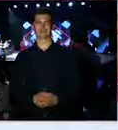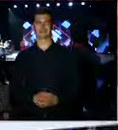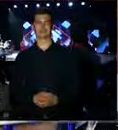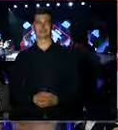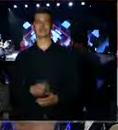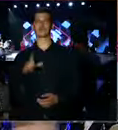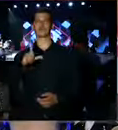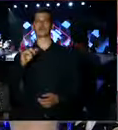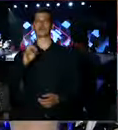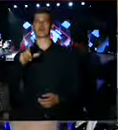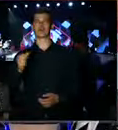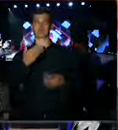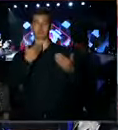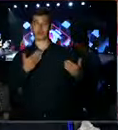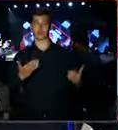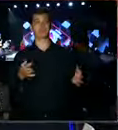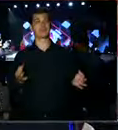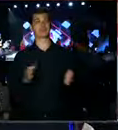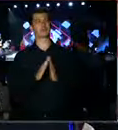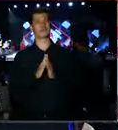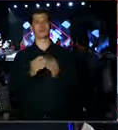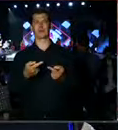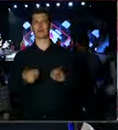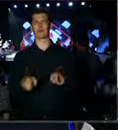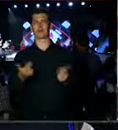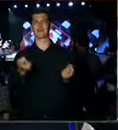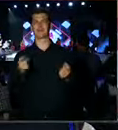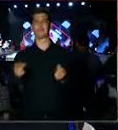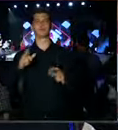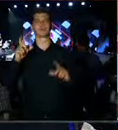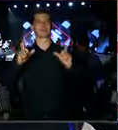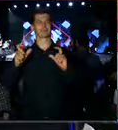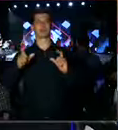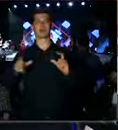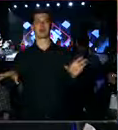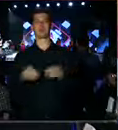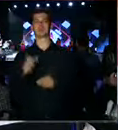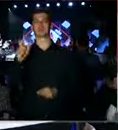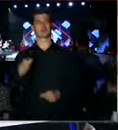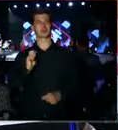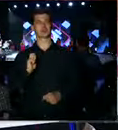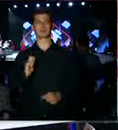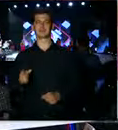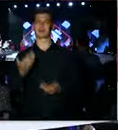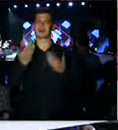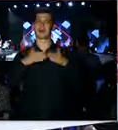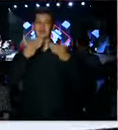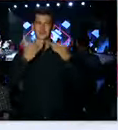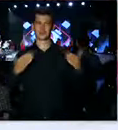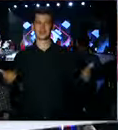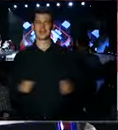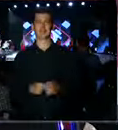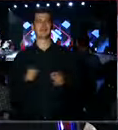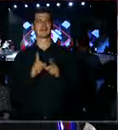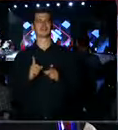Panie Elu, dziękujemy i teraz prosimy oczywiście o chwilę, tak jest, dla naszej kandydatki, która wygrała. Słuchamy. Chciałam bardzo podziękować.